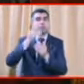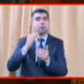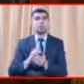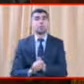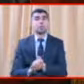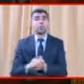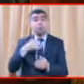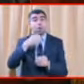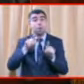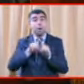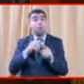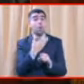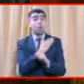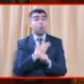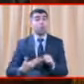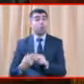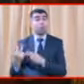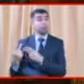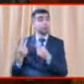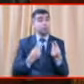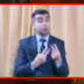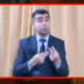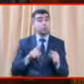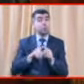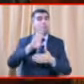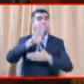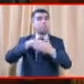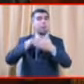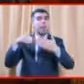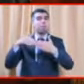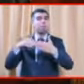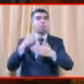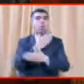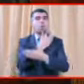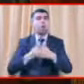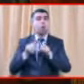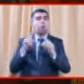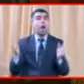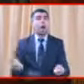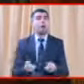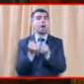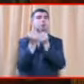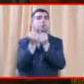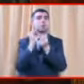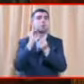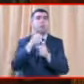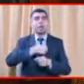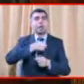من التزامات هذه الحكومة التي جاءت في البرنامج الحكومي تأهيل مؤسسات